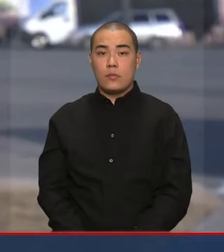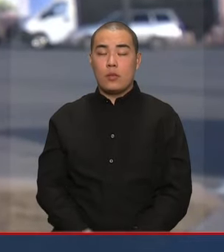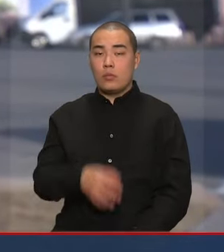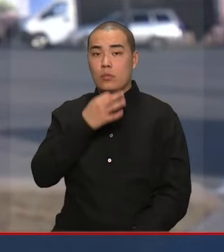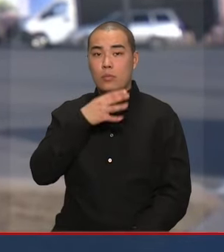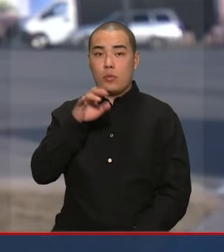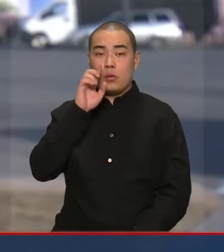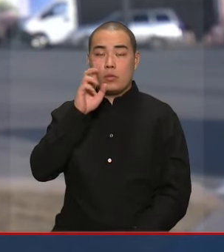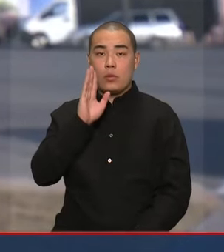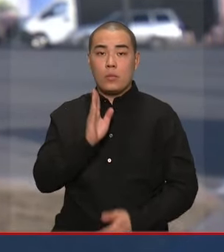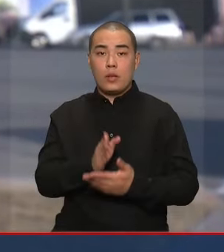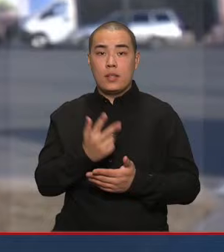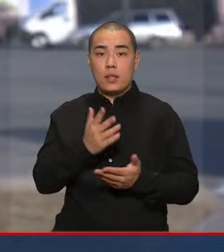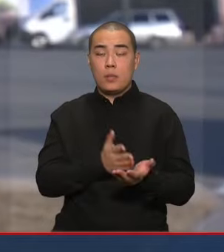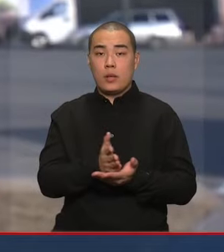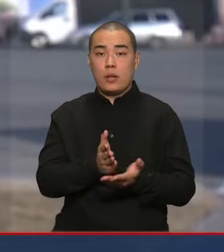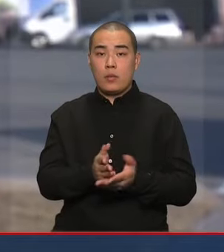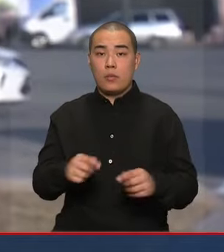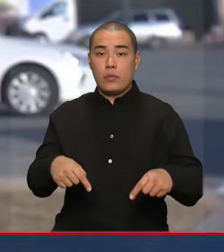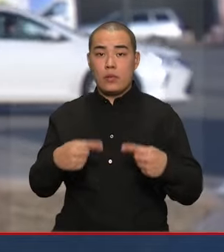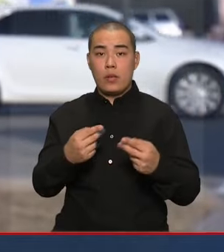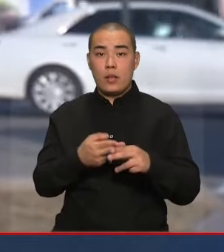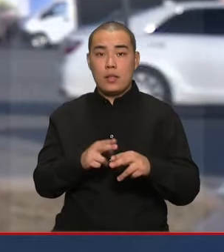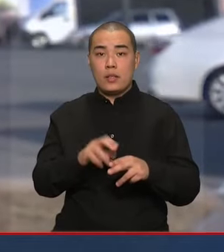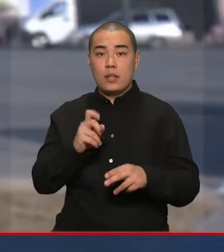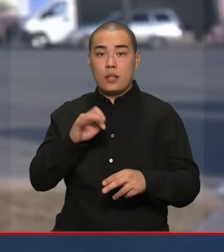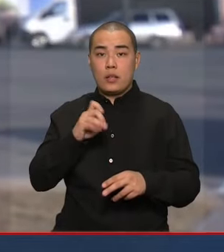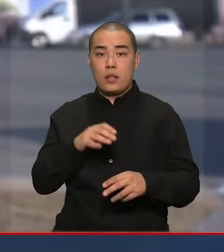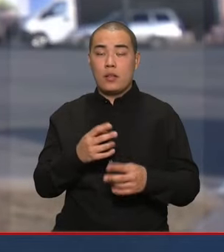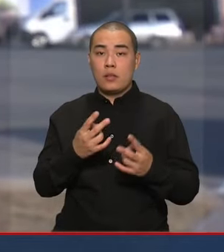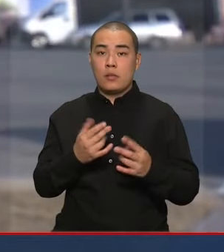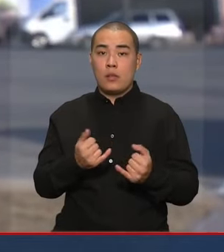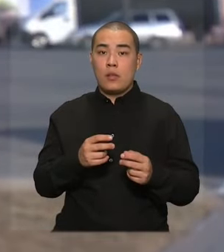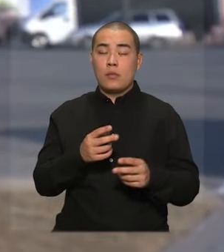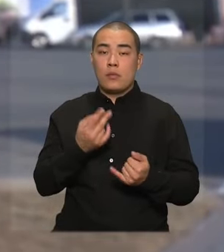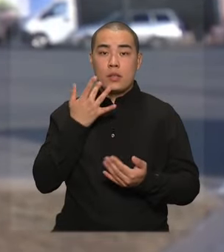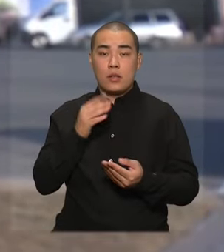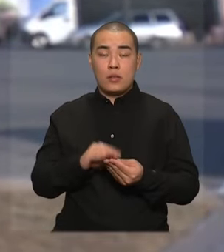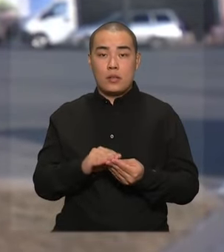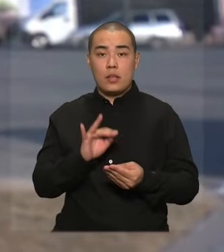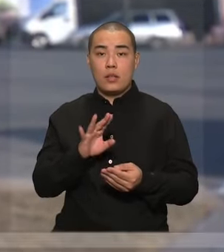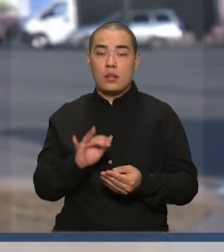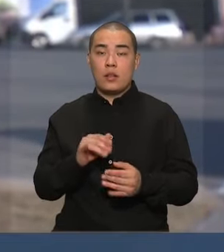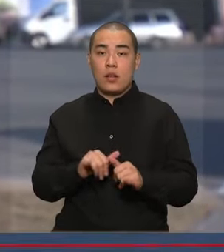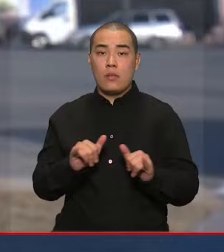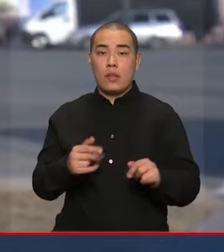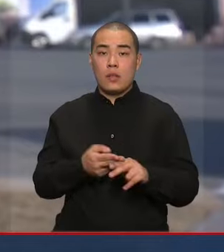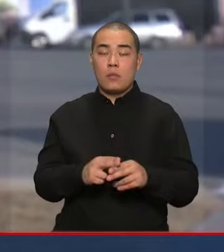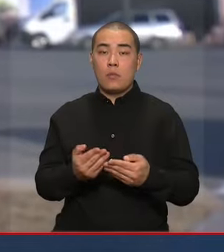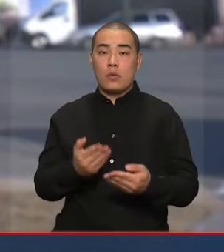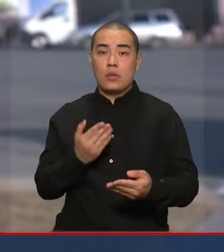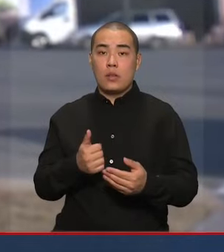любого государства есть 3 пути эволюции. Это деградация, застой или развитие. Нет пути назад и нельзя жить